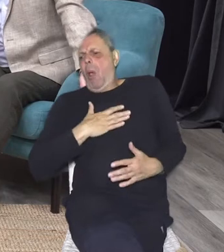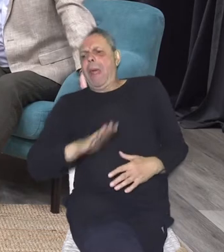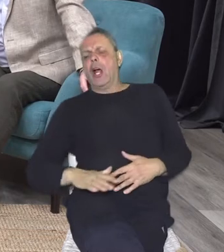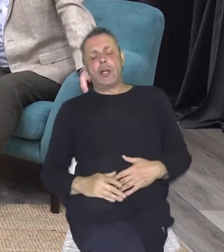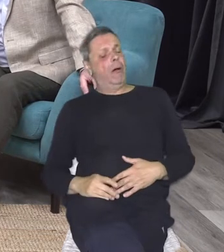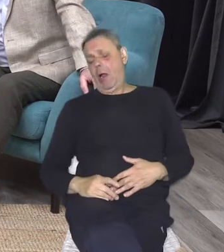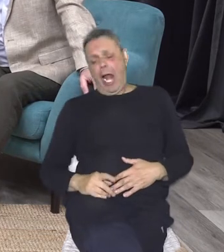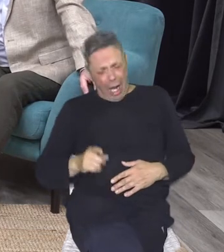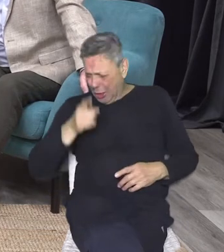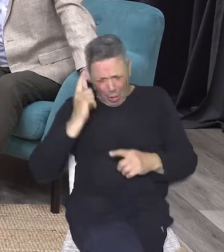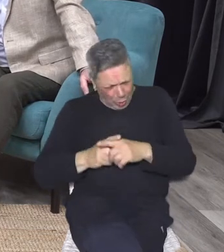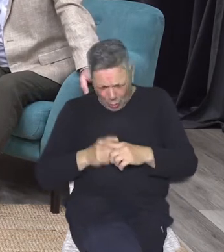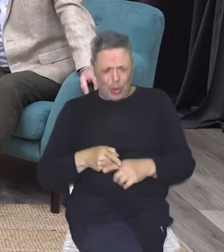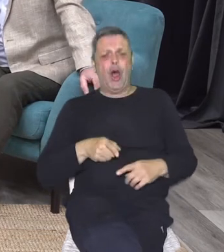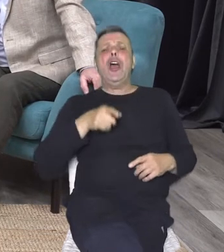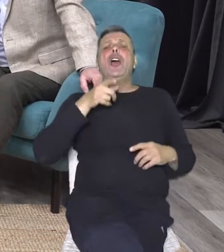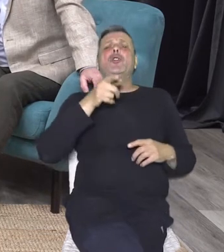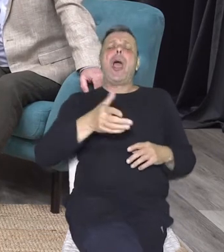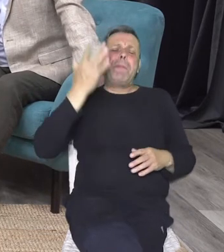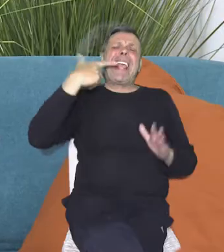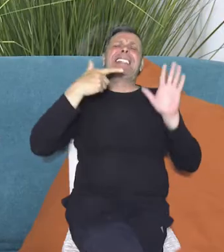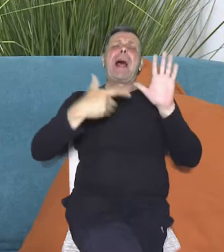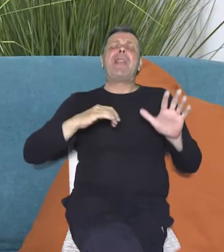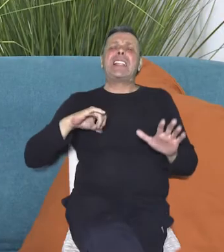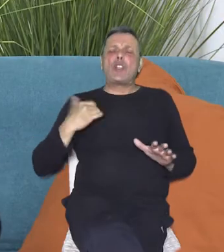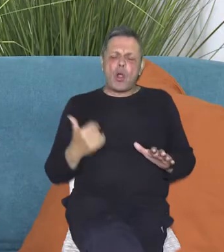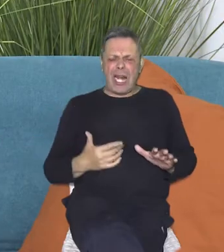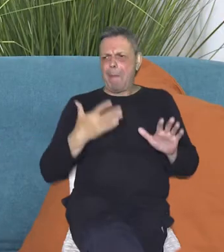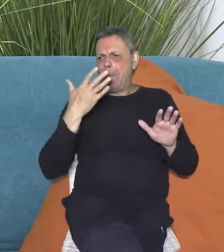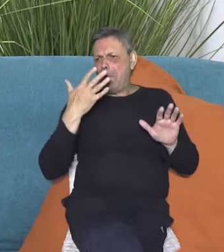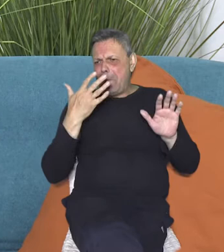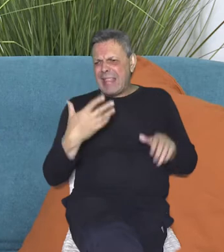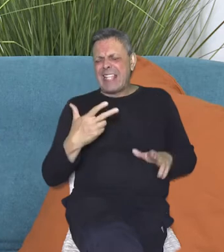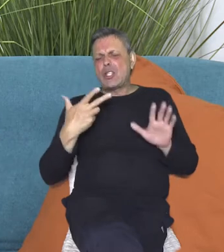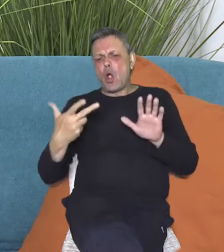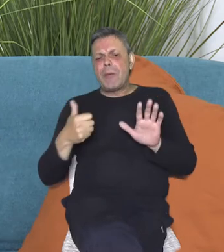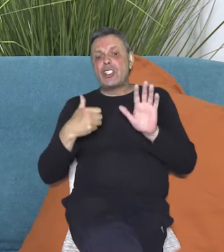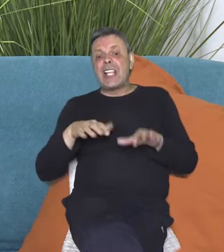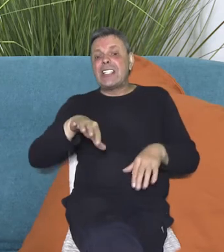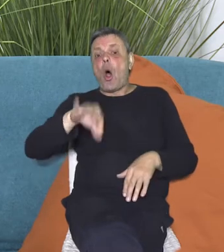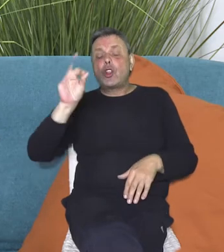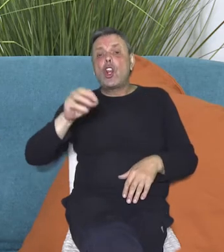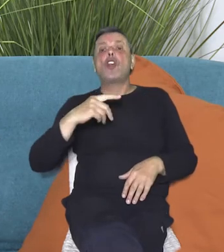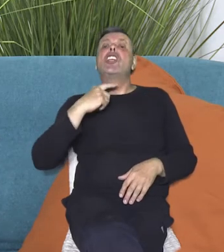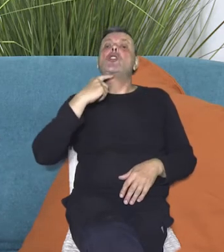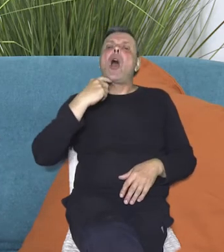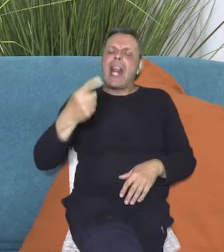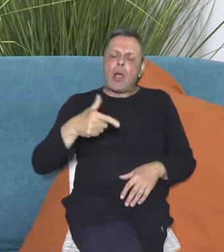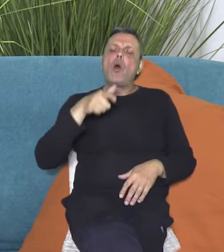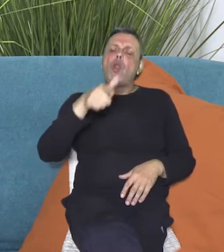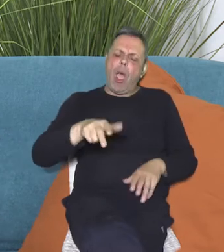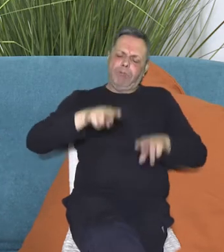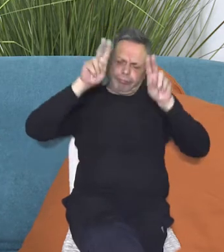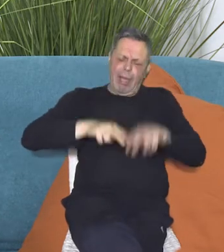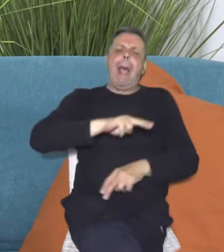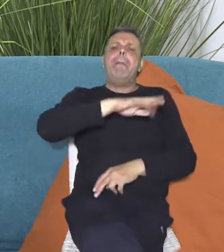pojam cijeli, to je Ansel Keys još prije 70 godina, negdje 58-60. Je otkrio i nazvao to